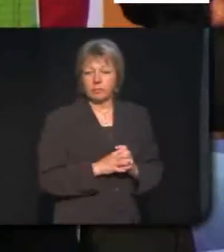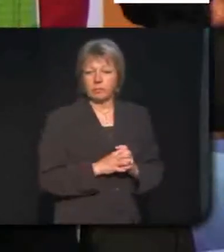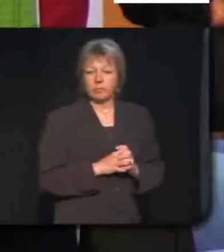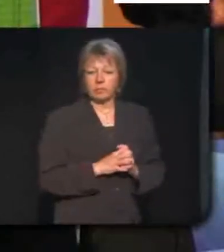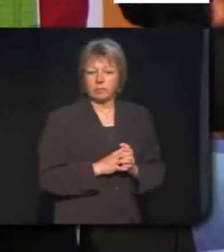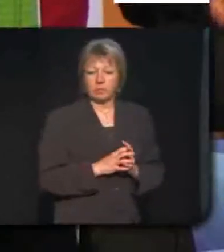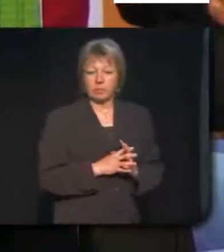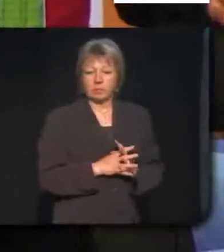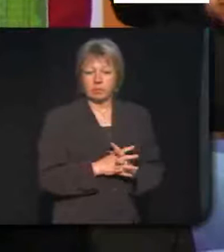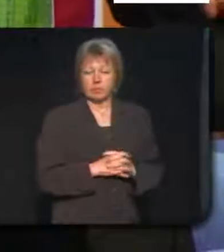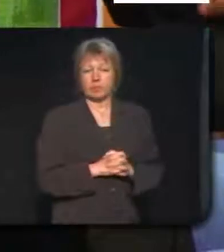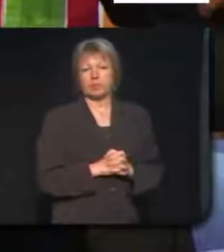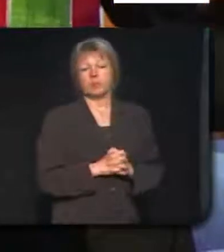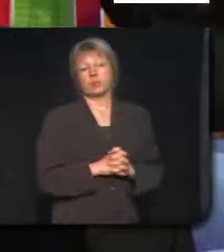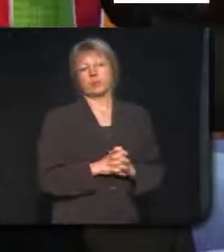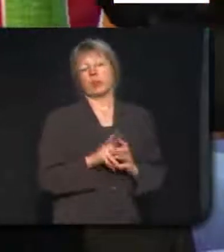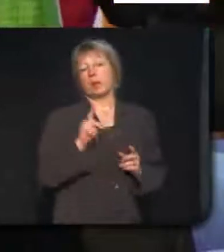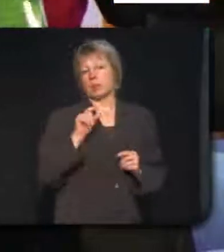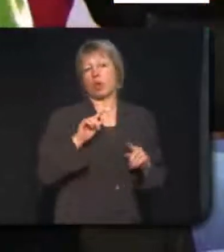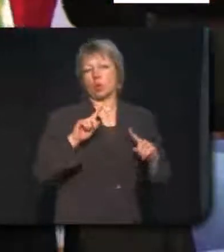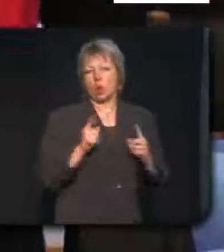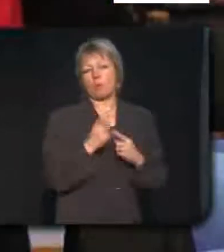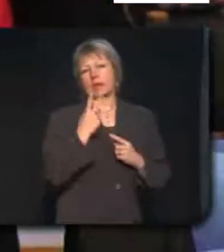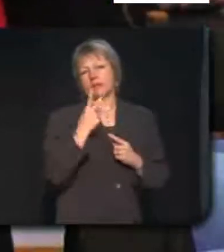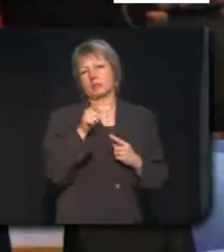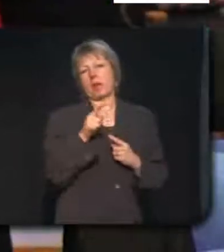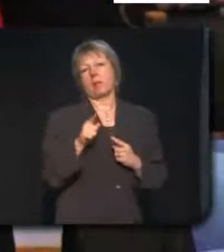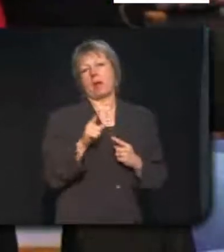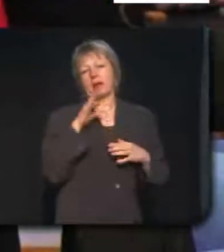das werden jetzt zwei weitere geheime Abstimmungen